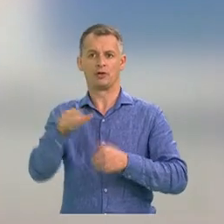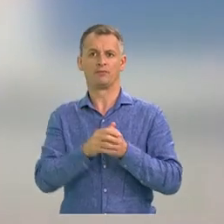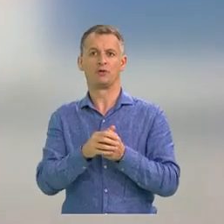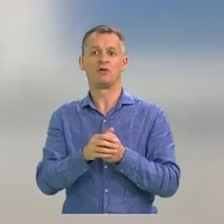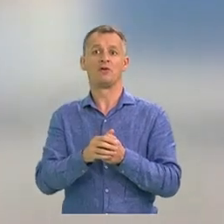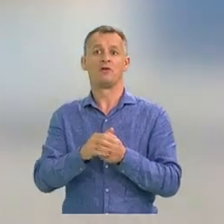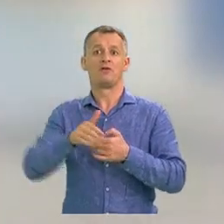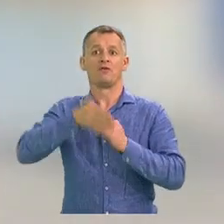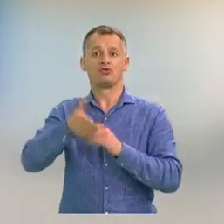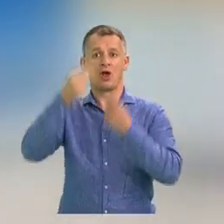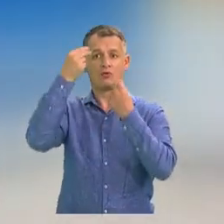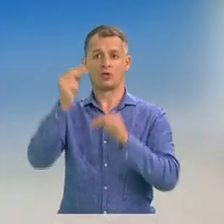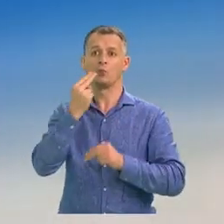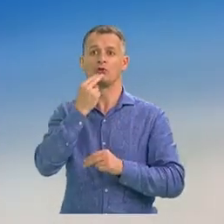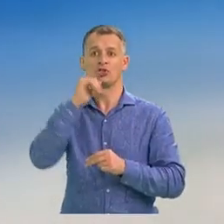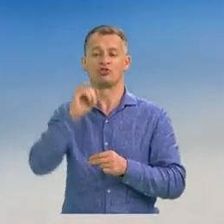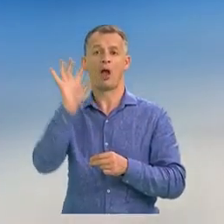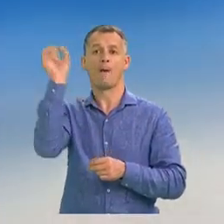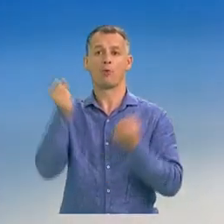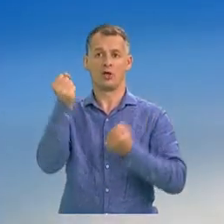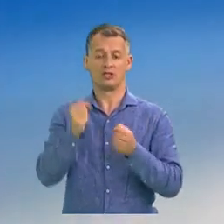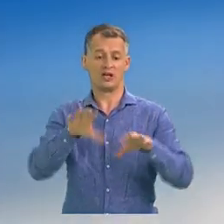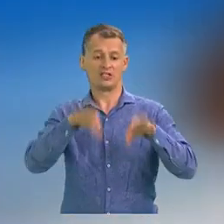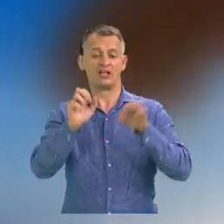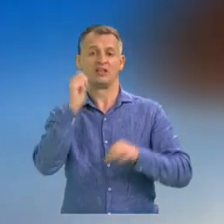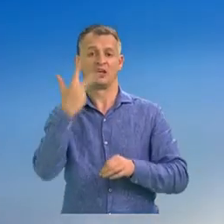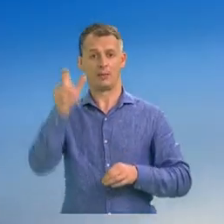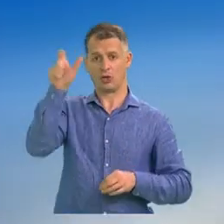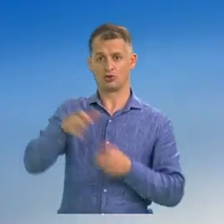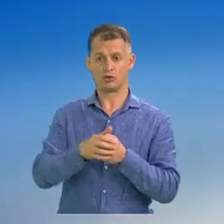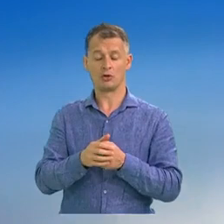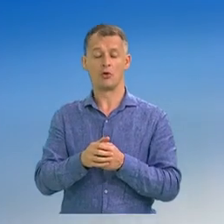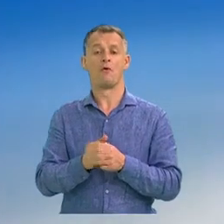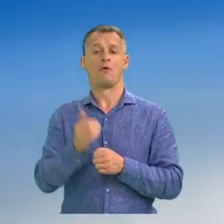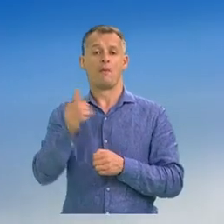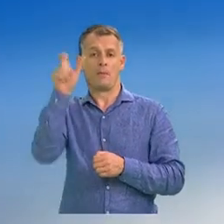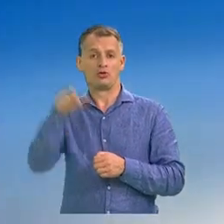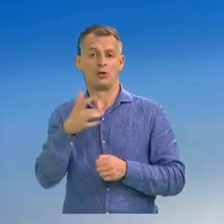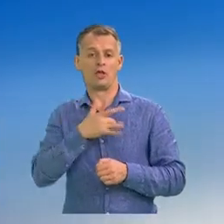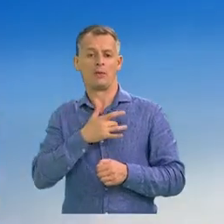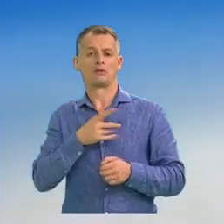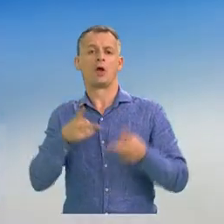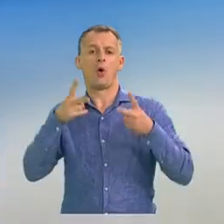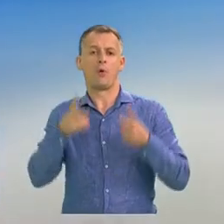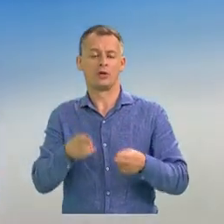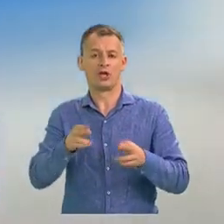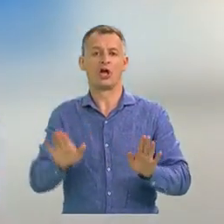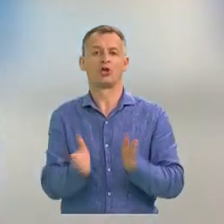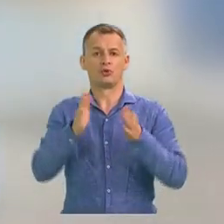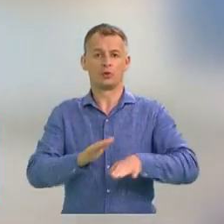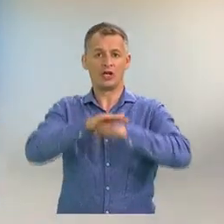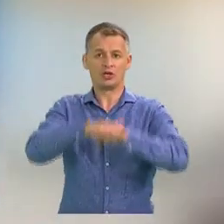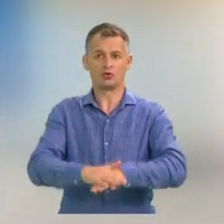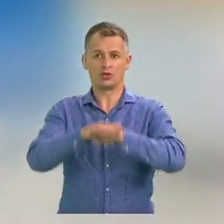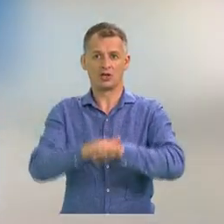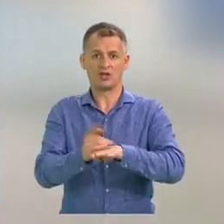urgență poliția și ambulanța. Au fost găsite trei victime. O victimă în stop cardiorespirator, la care s-au început manevre de